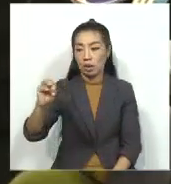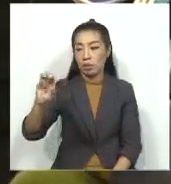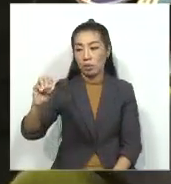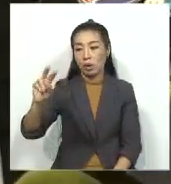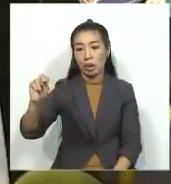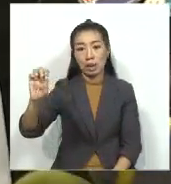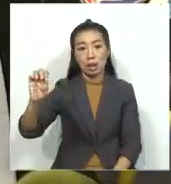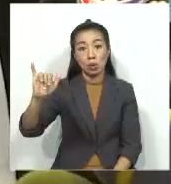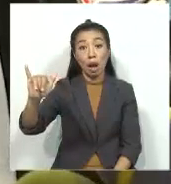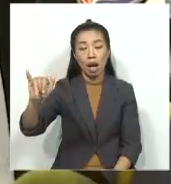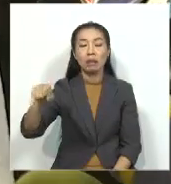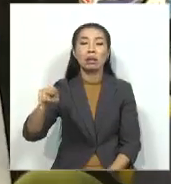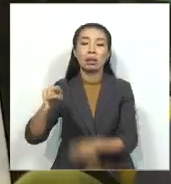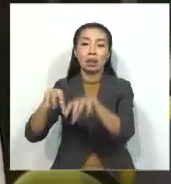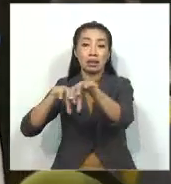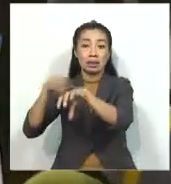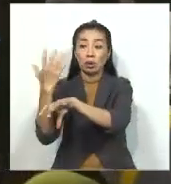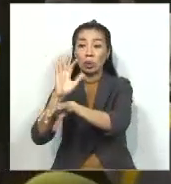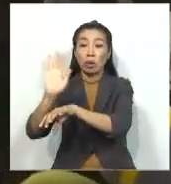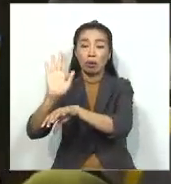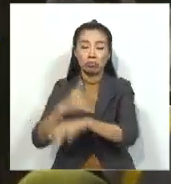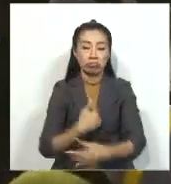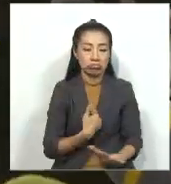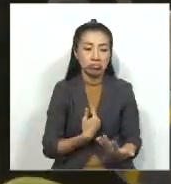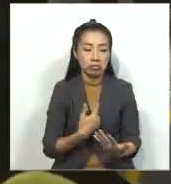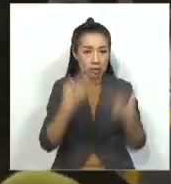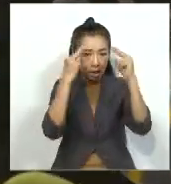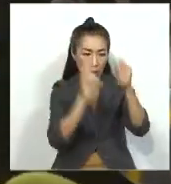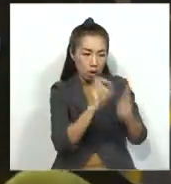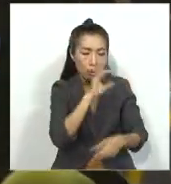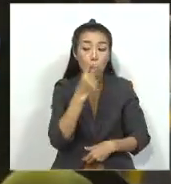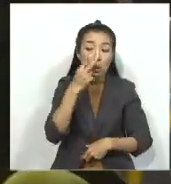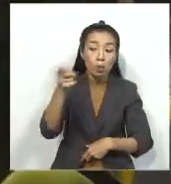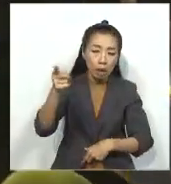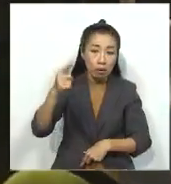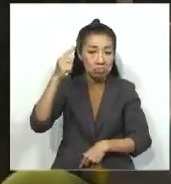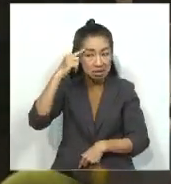พลเอกประวิตรก็บอกว่าขอให้ประชาชนพิจารณาความเป็นไปได้ของแนวคิดดังกล่าว